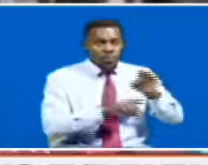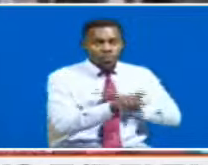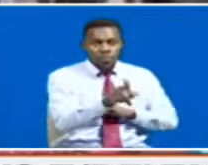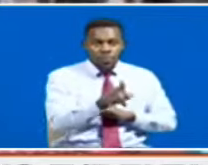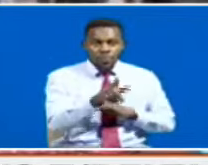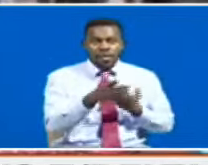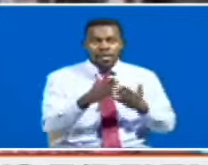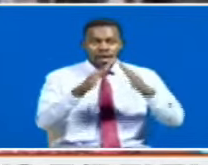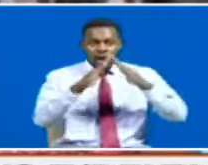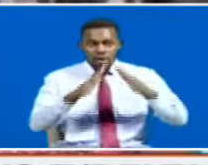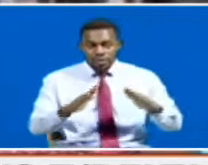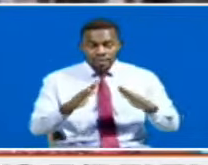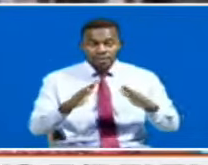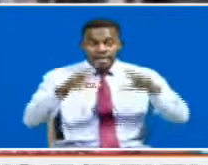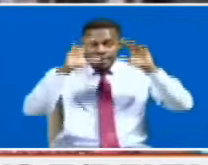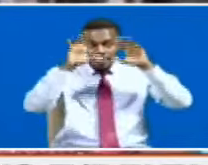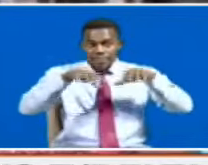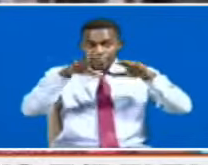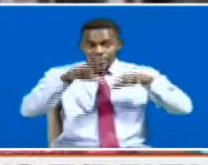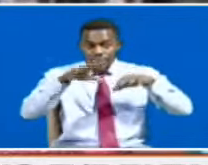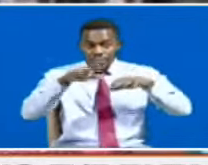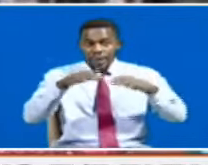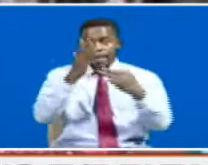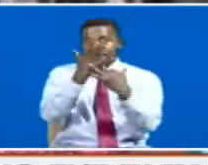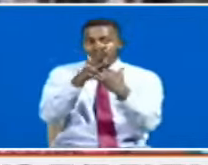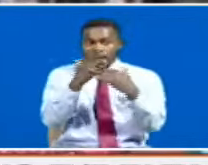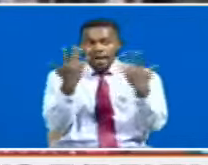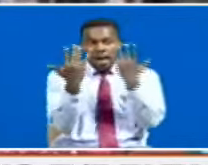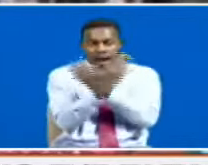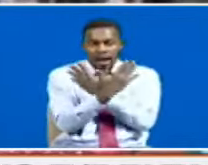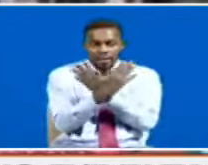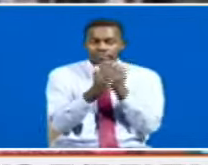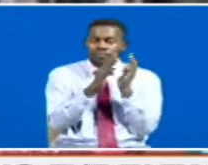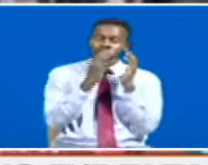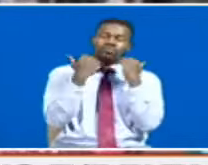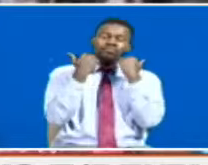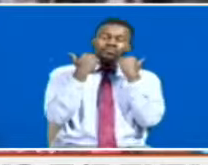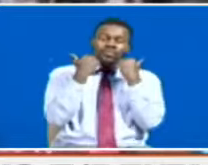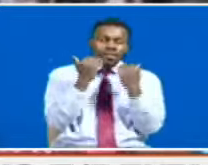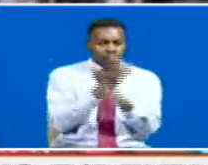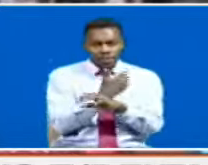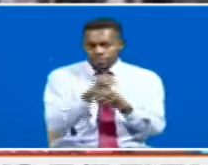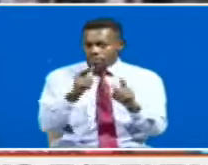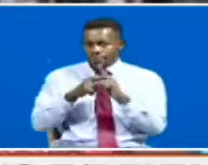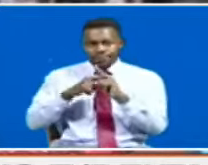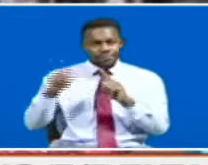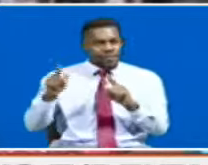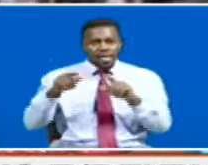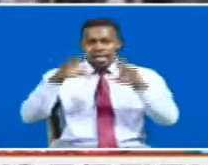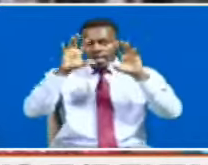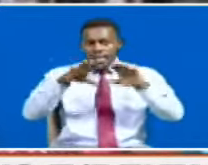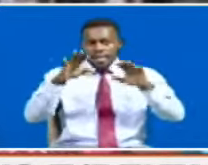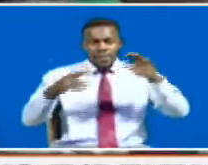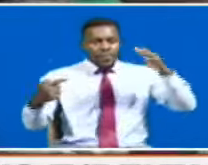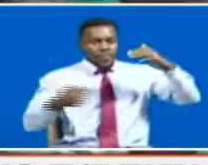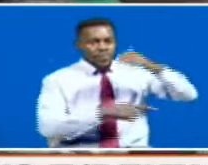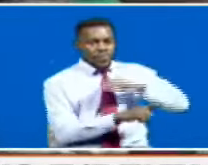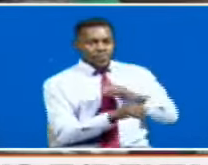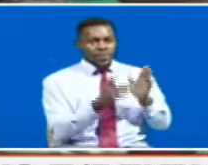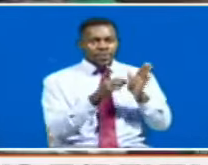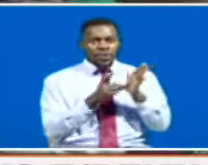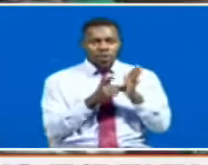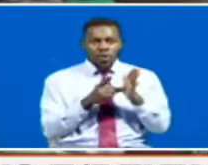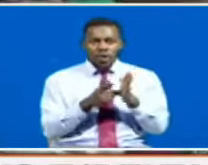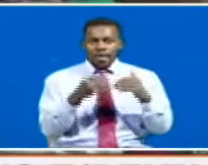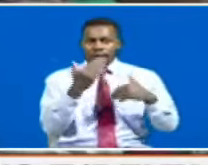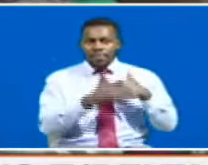imekuja, imetukuta kwa nyumba usiku wa manane. Hatukuwa nafasi ya kutolokea isipokuwa ni majirani walikuja na wakatuokoa.